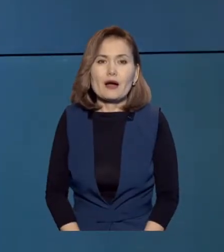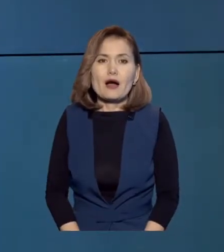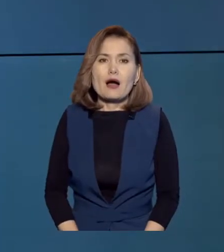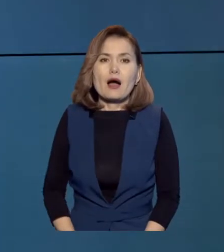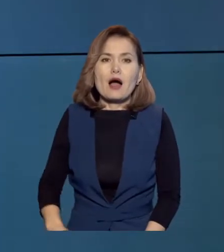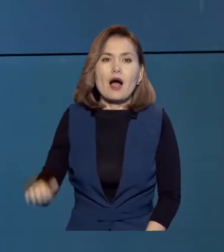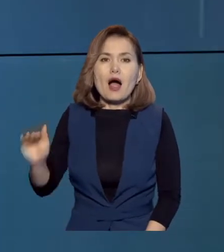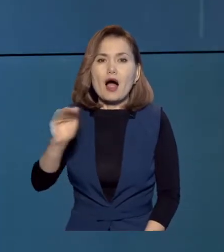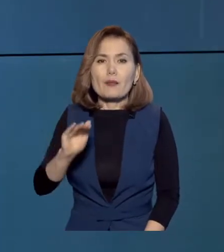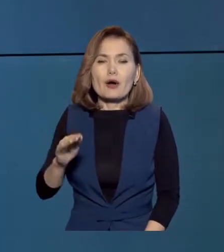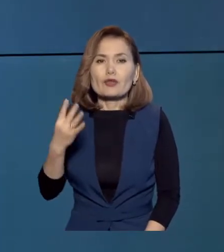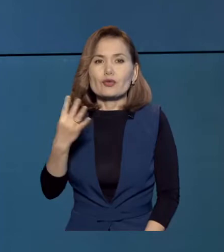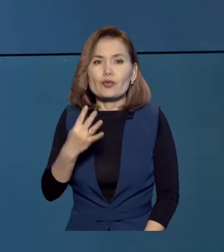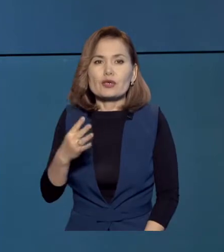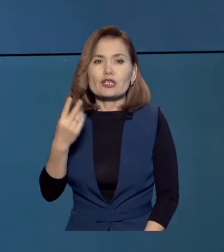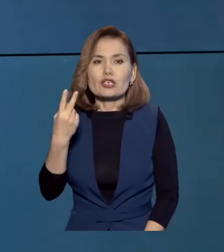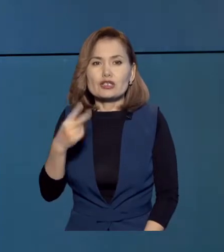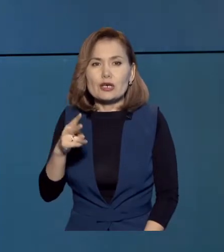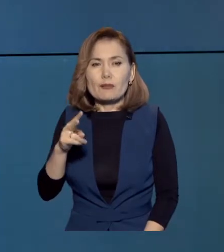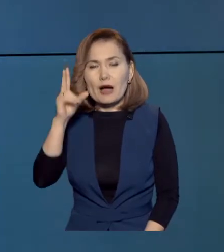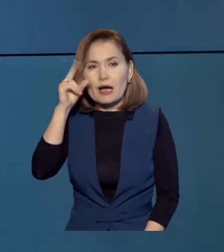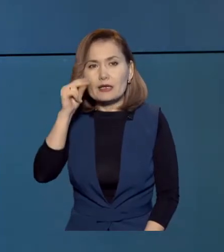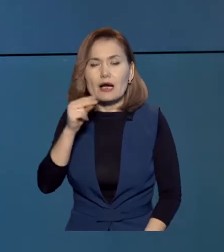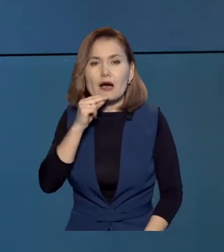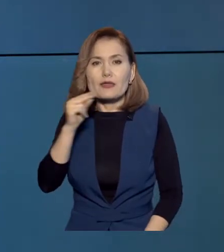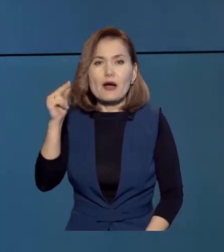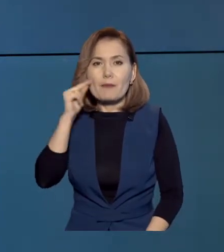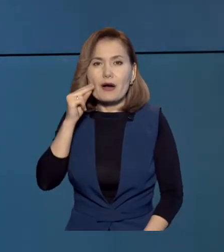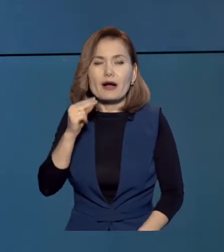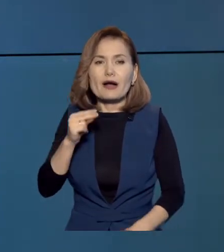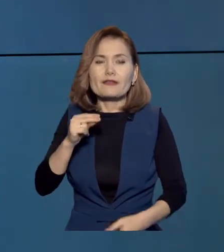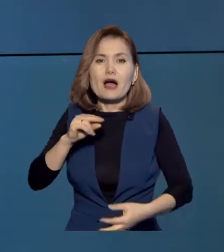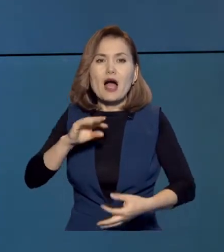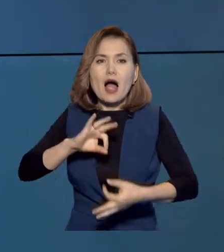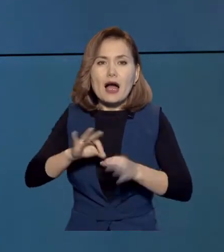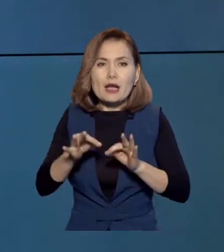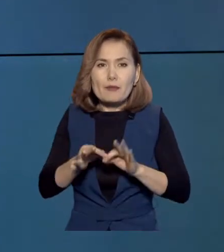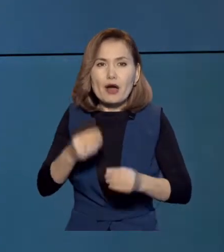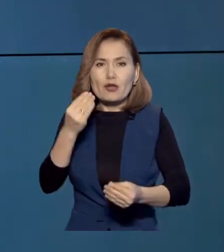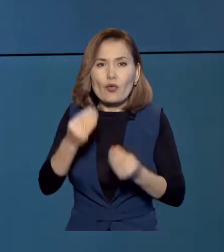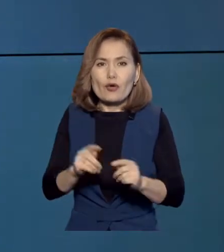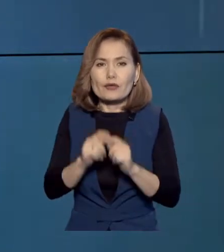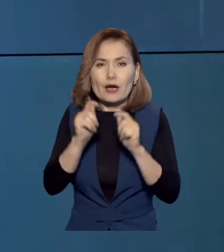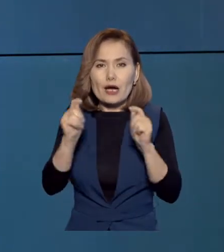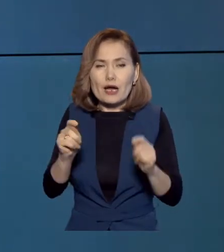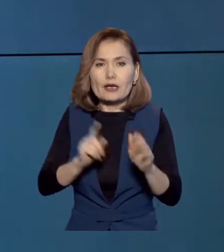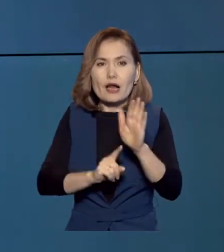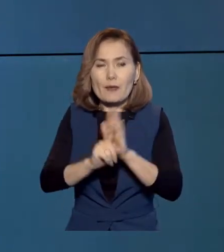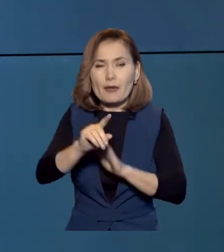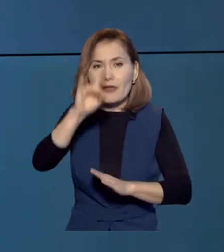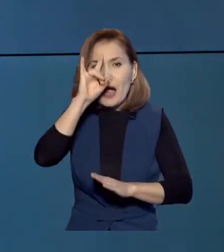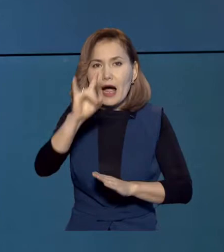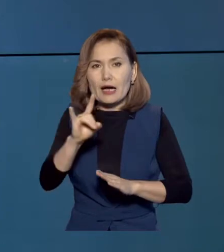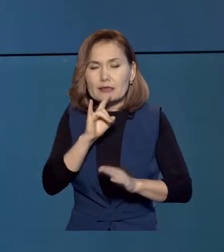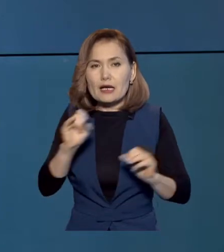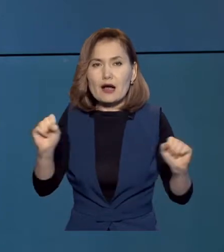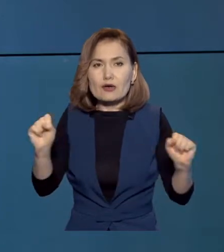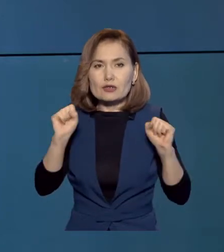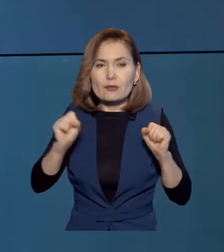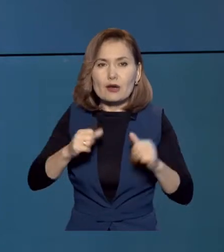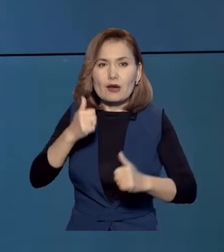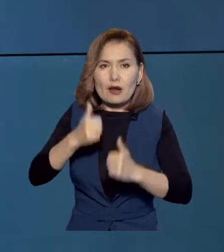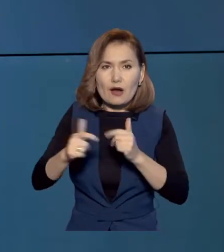Ақпанның 4 мен 20 аралығында Бейжіңде қысқы олимпиада ойындары өтеді. Байрақты бәсекеде бақ сынауға Қазақстан құрамасы қызу дайындап